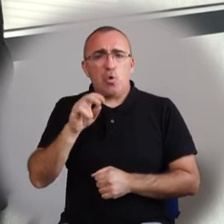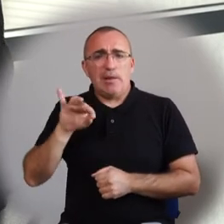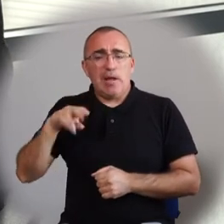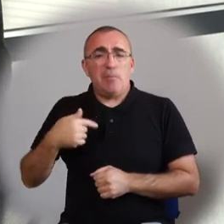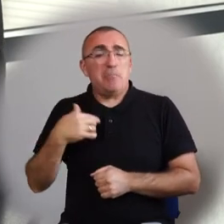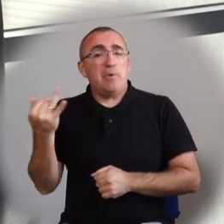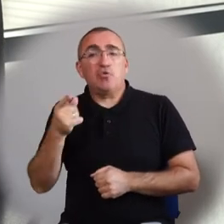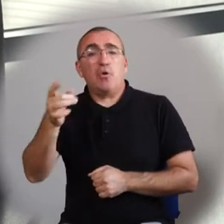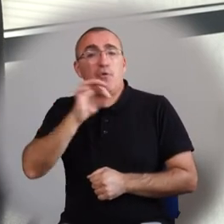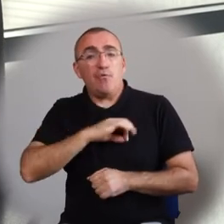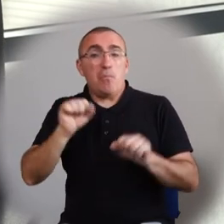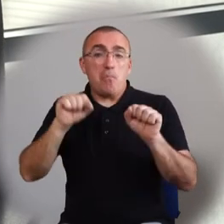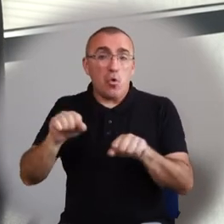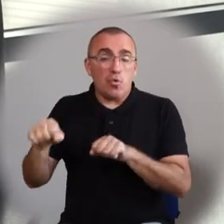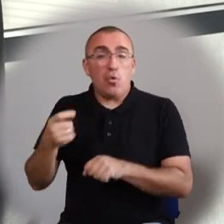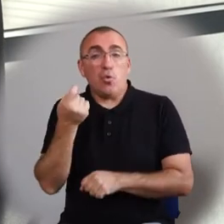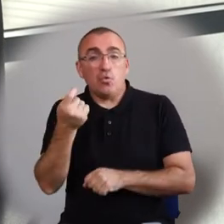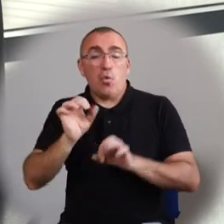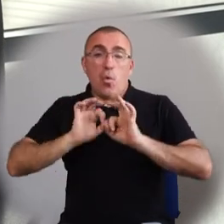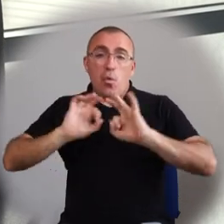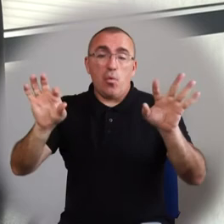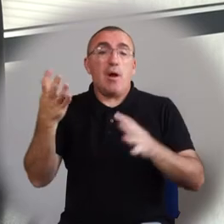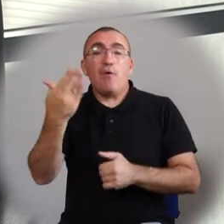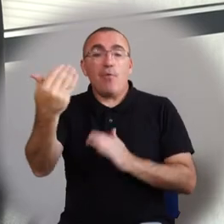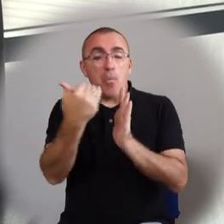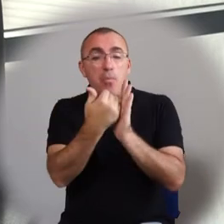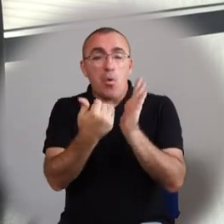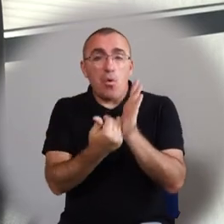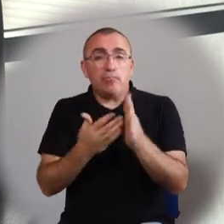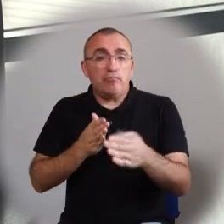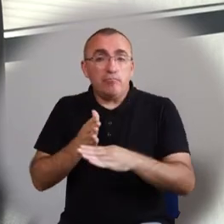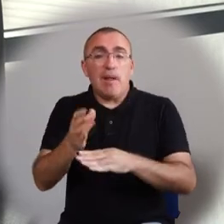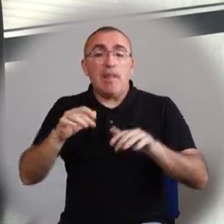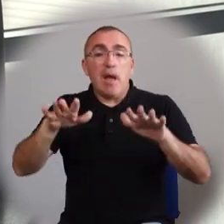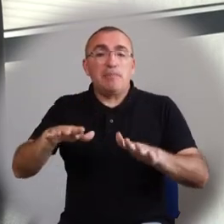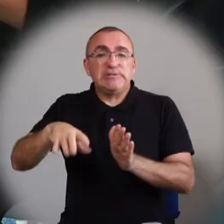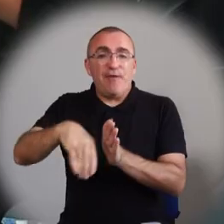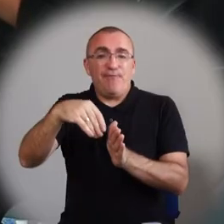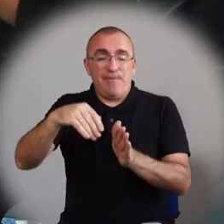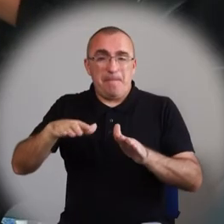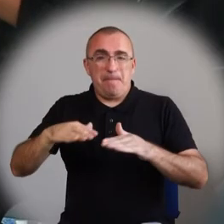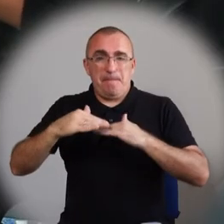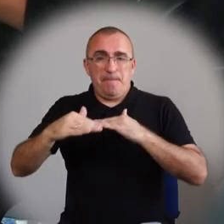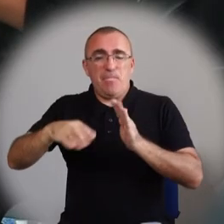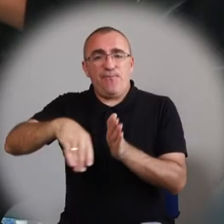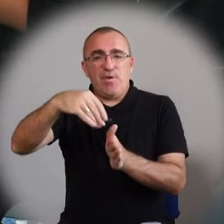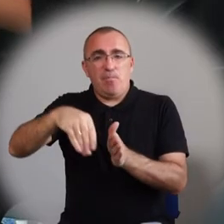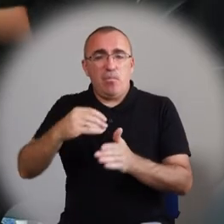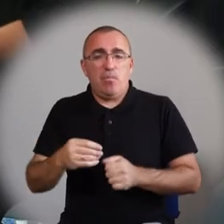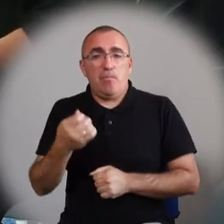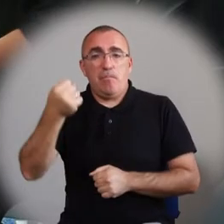Європейську солідарність. Мені цікаво, щоб ви, користуючись можливістю, трохи озвучили, з якою програмою ви йдете на місцеві вибори.